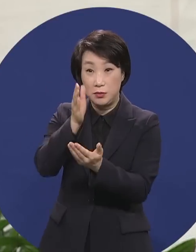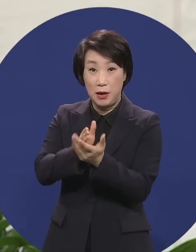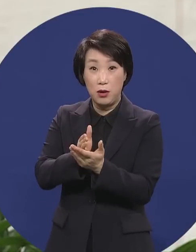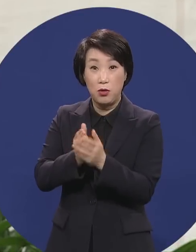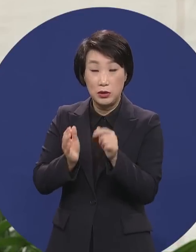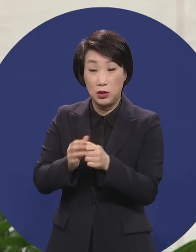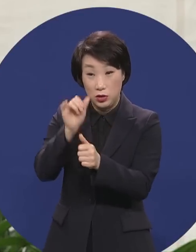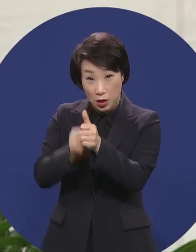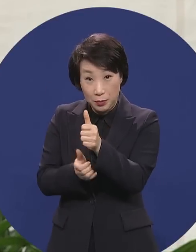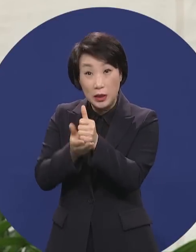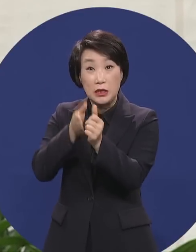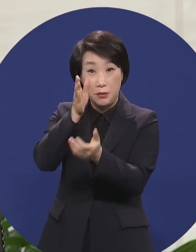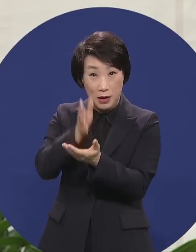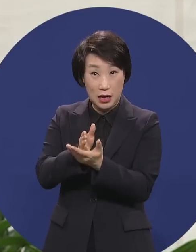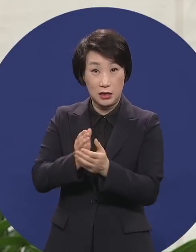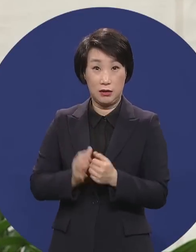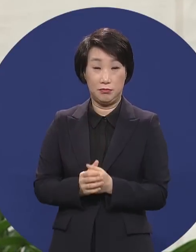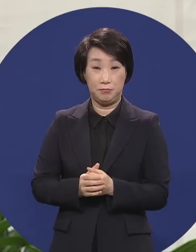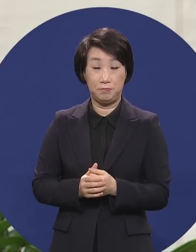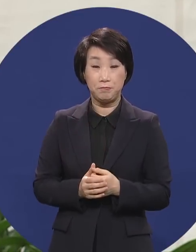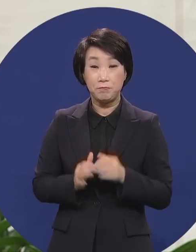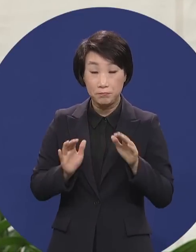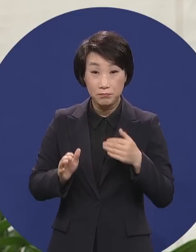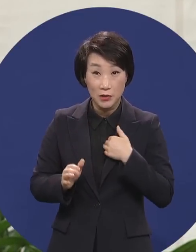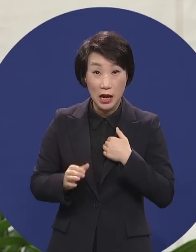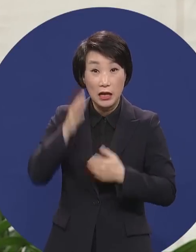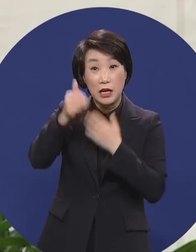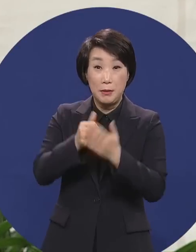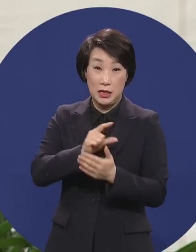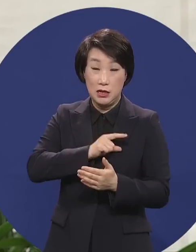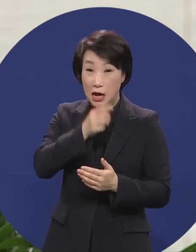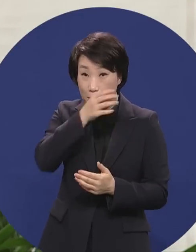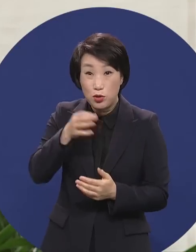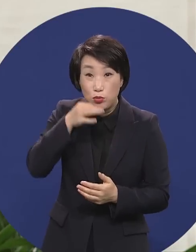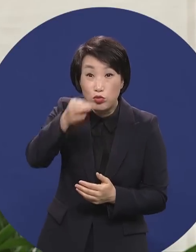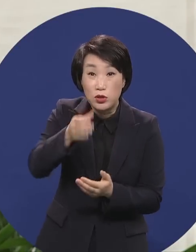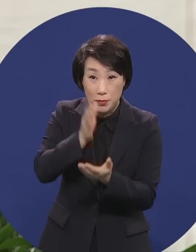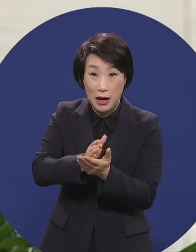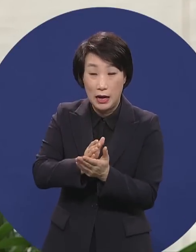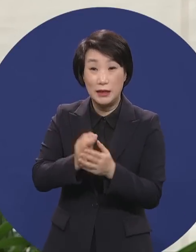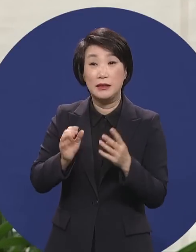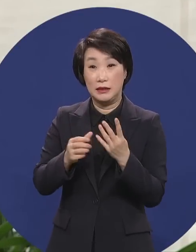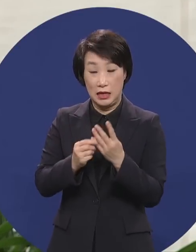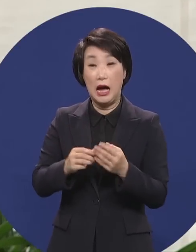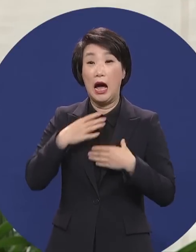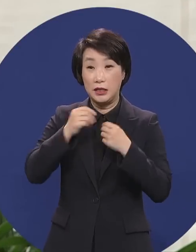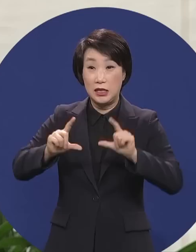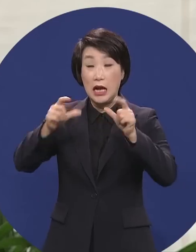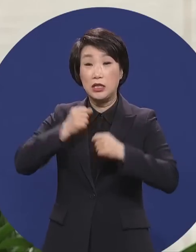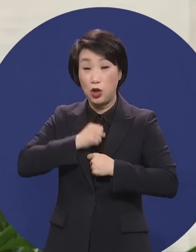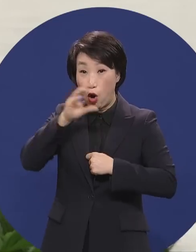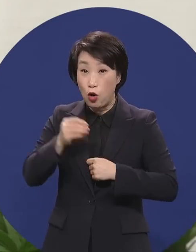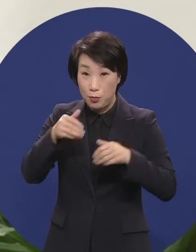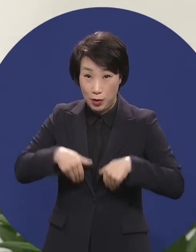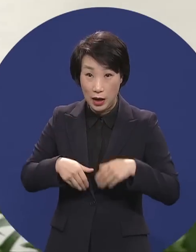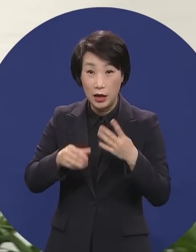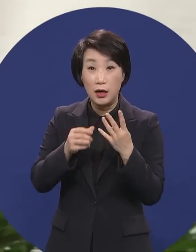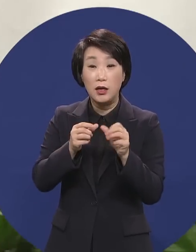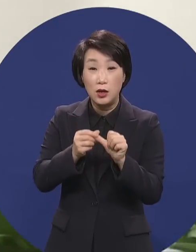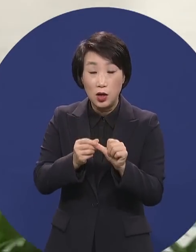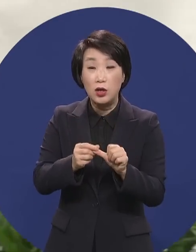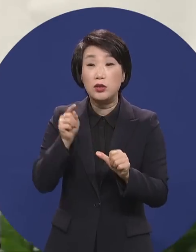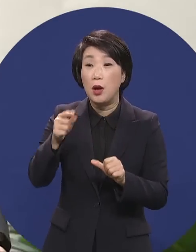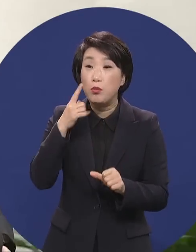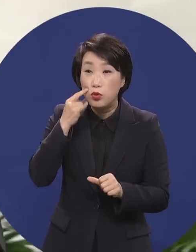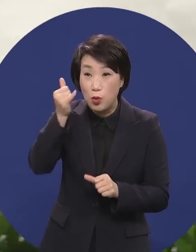말고 섬기지 마라. 내 이름을 망령되이 일컫지 마라. 안식일을 거룩하게 지켜라. 내